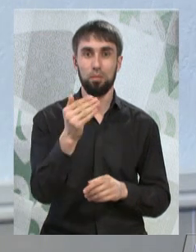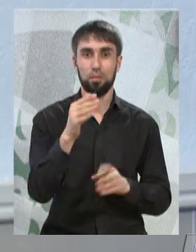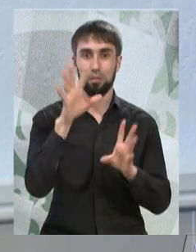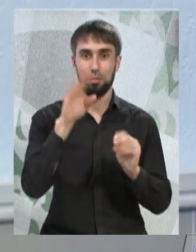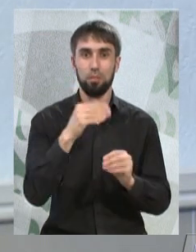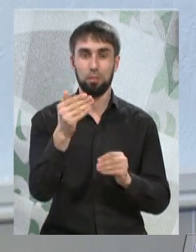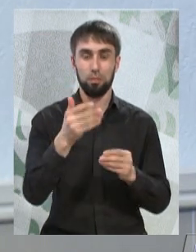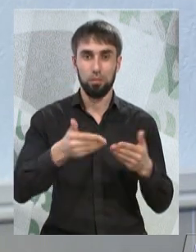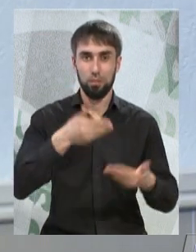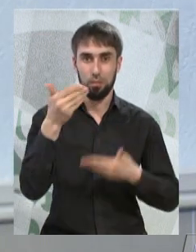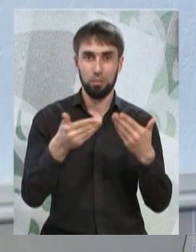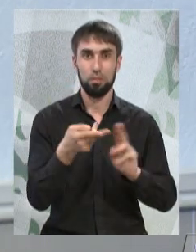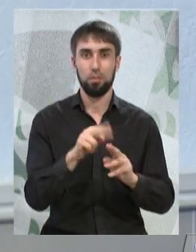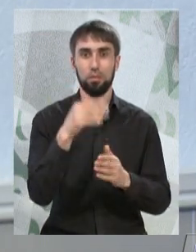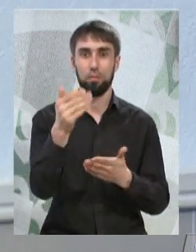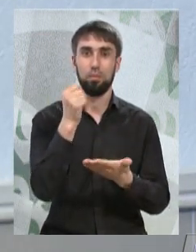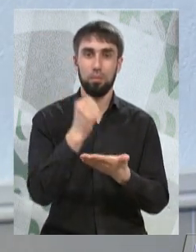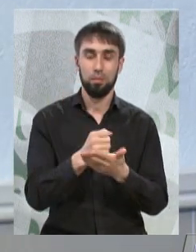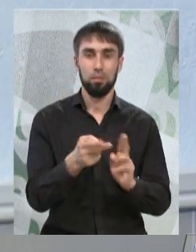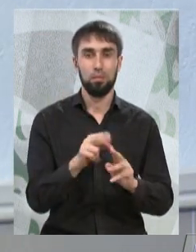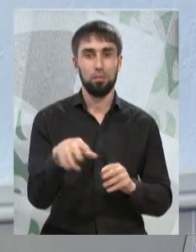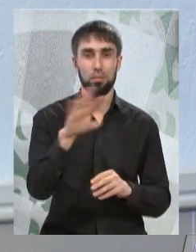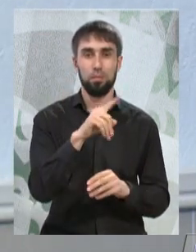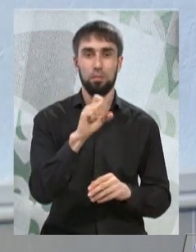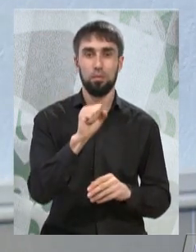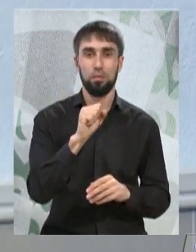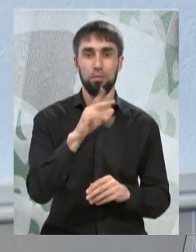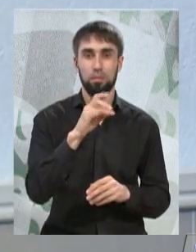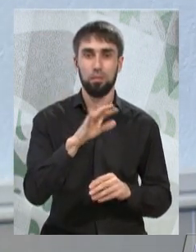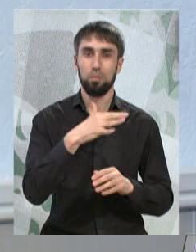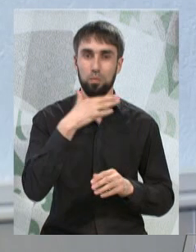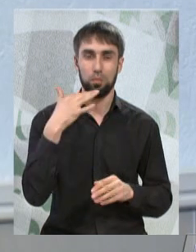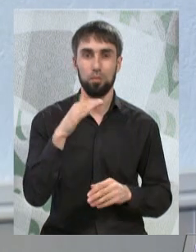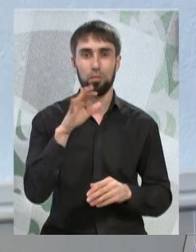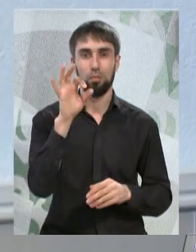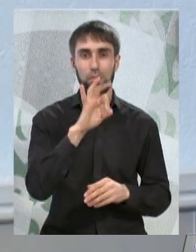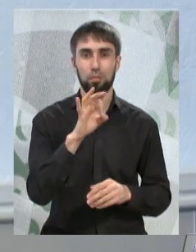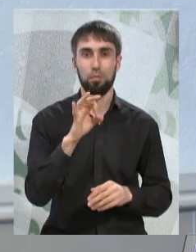много аспектов социально-экономического развития, экологического,